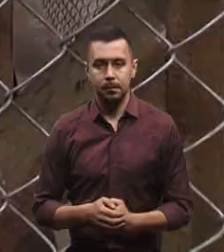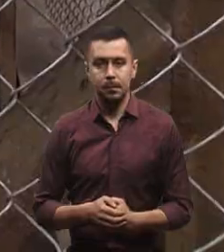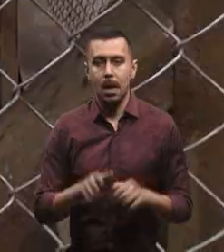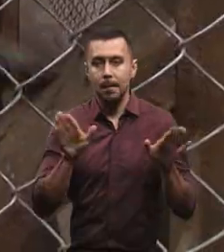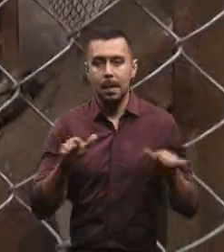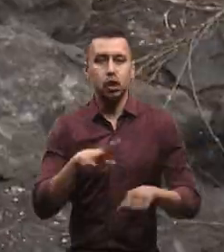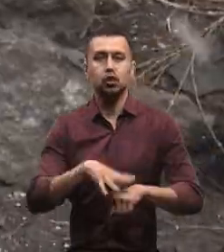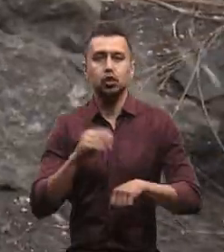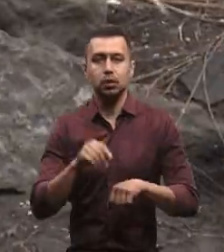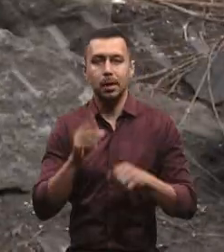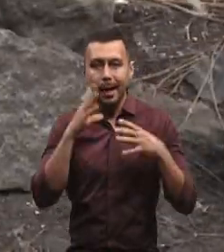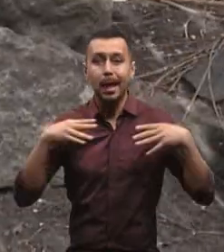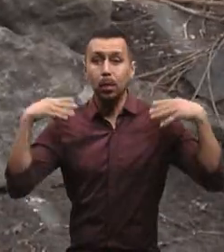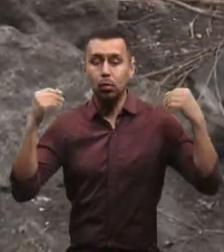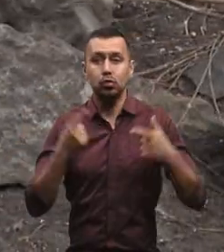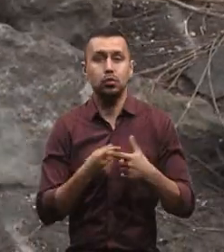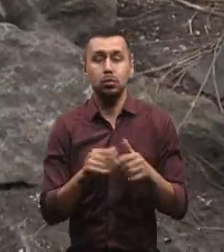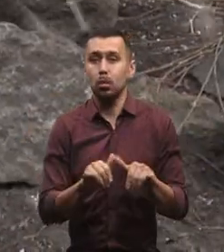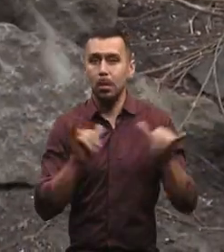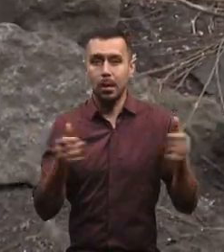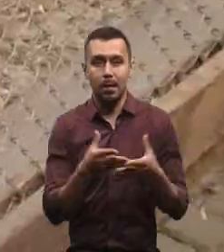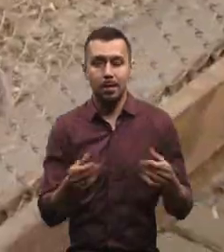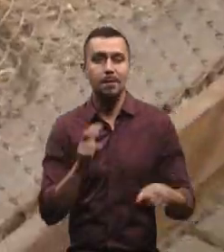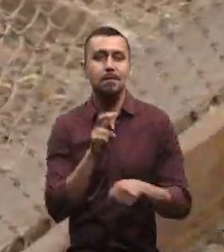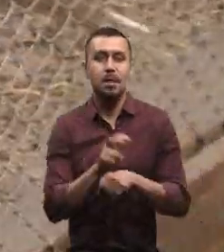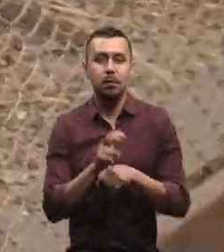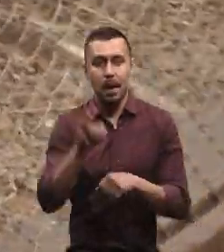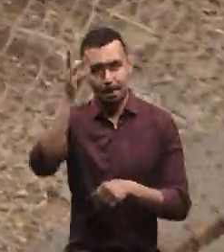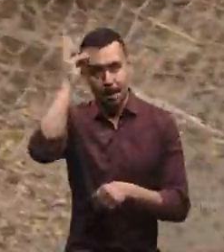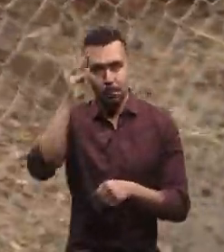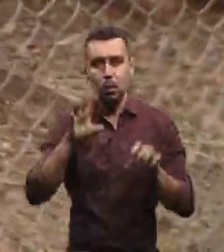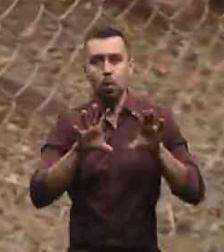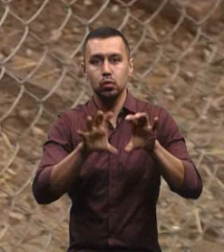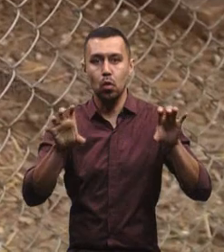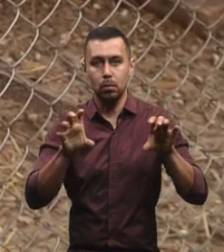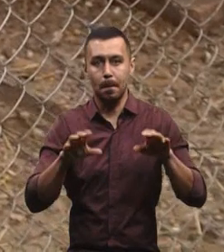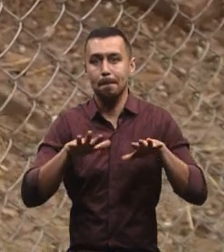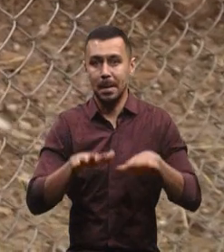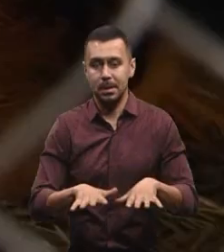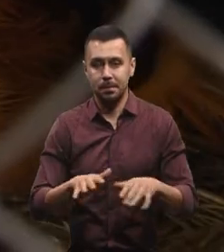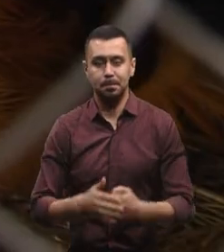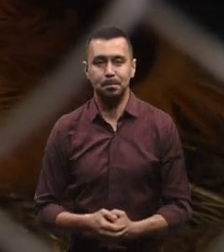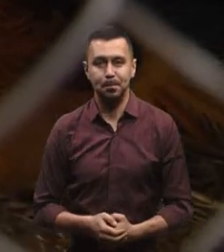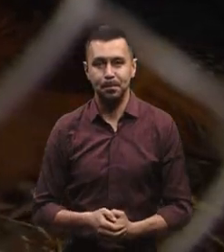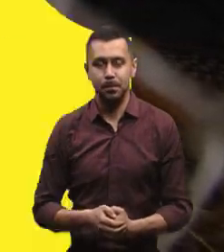Птахи, шиншили та єнот. Чи побільшало навесні відвідувачів у Хмельницькому зоокуточку?